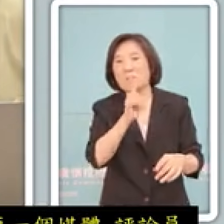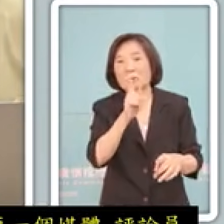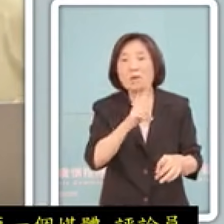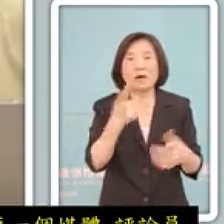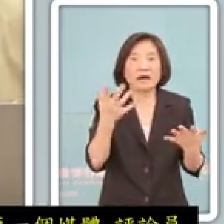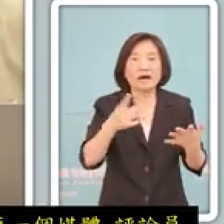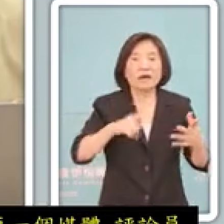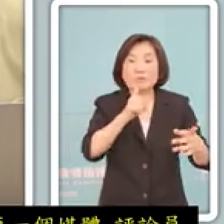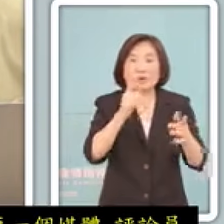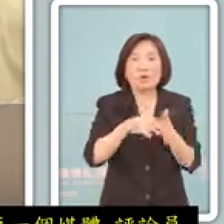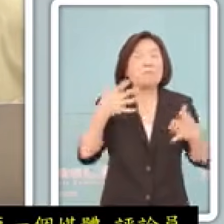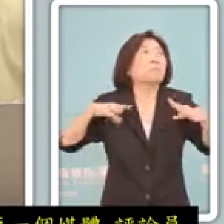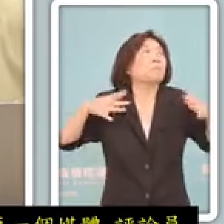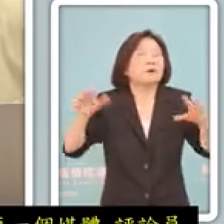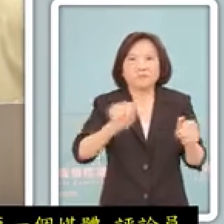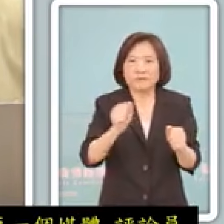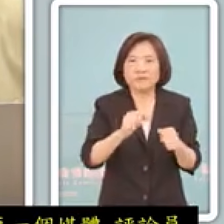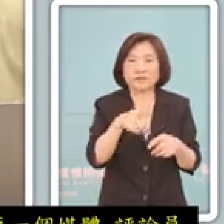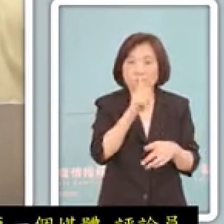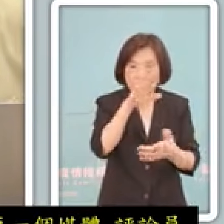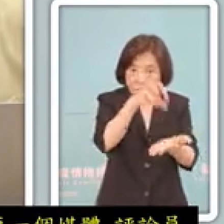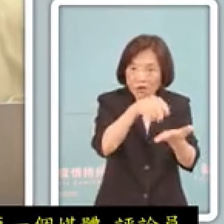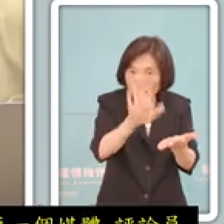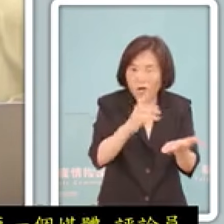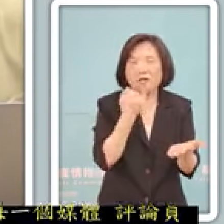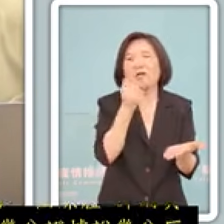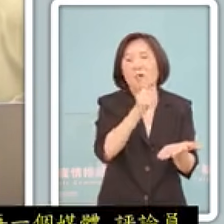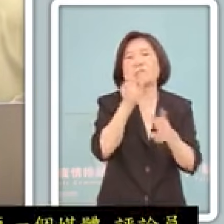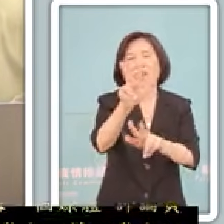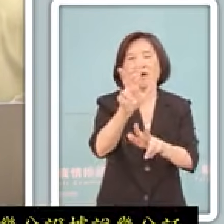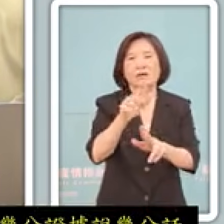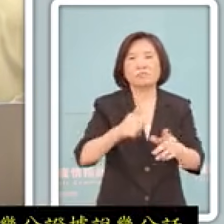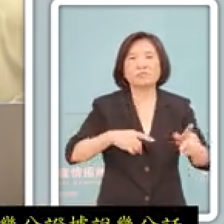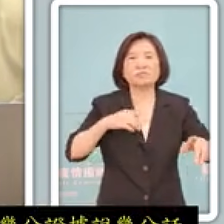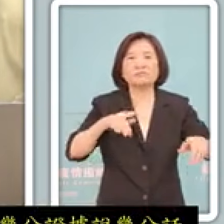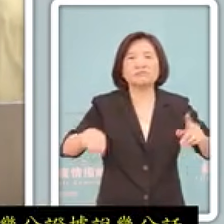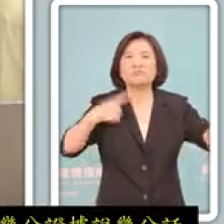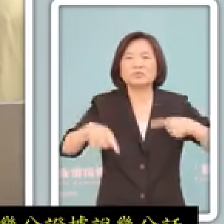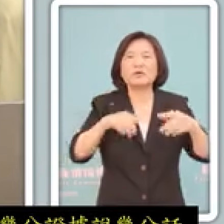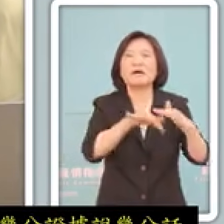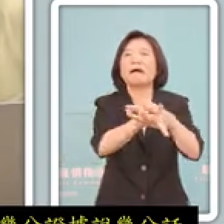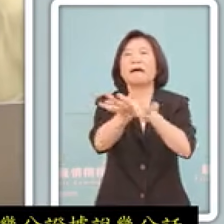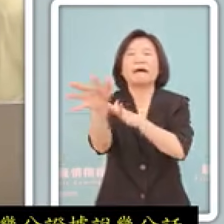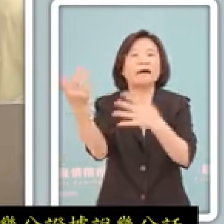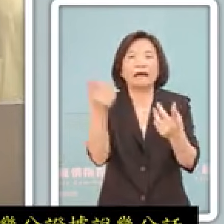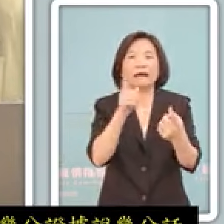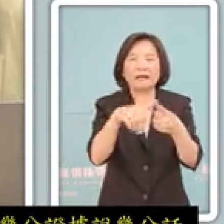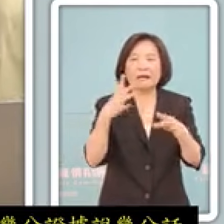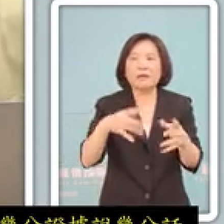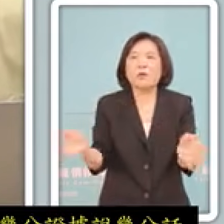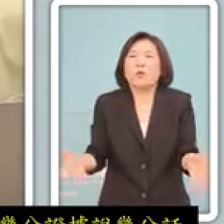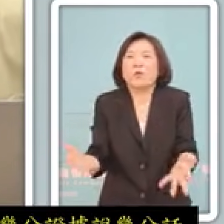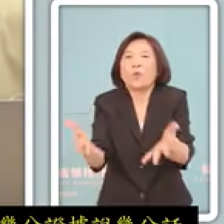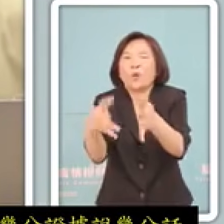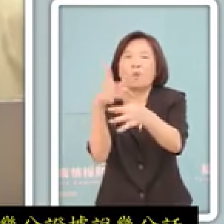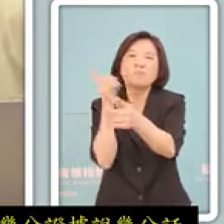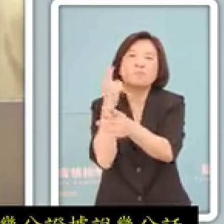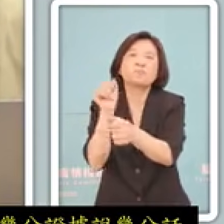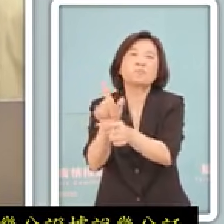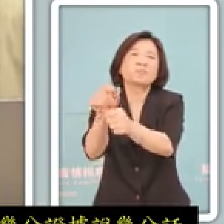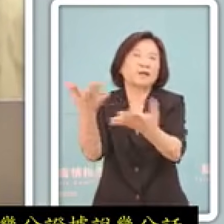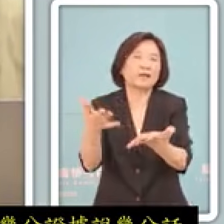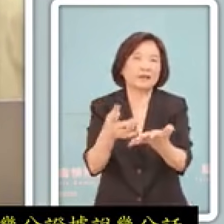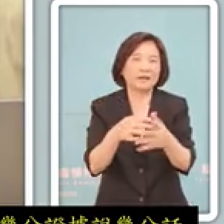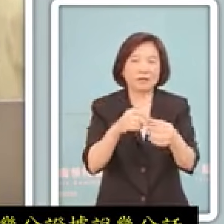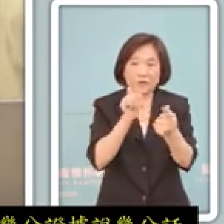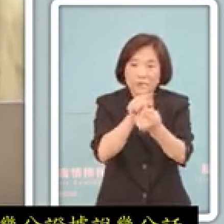几分话，有这样的事实才能这样说话，而不是意图制造社会的恐慌。我认为我们愿意跟所有